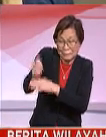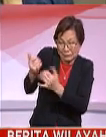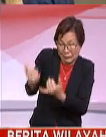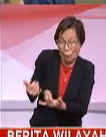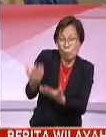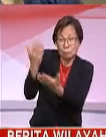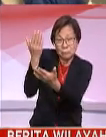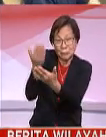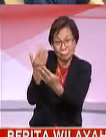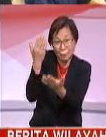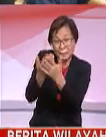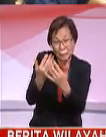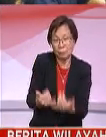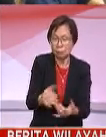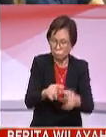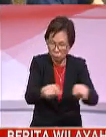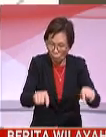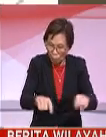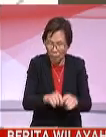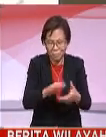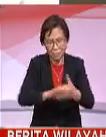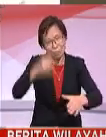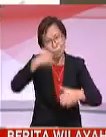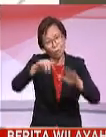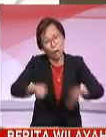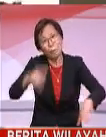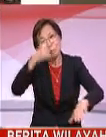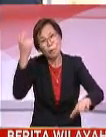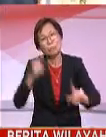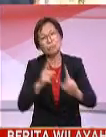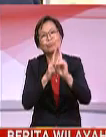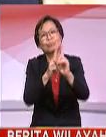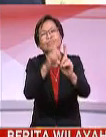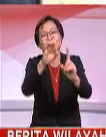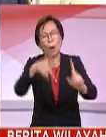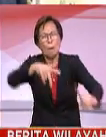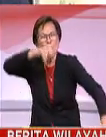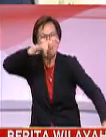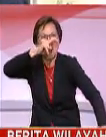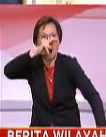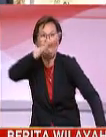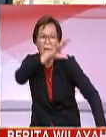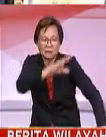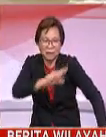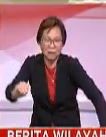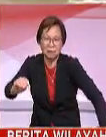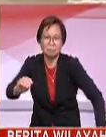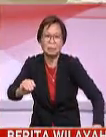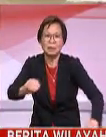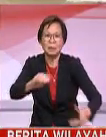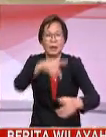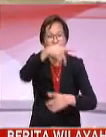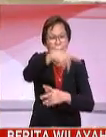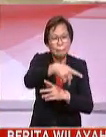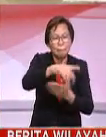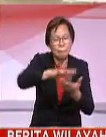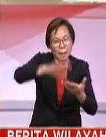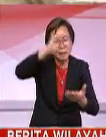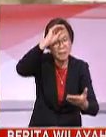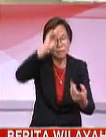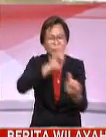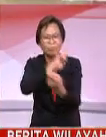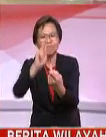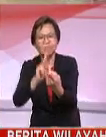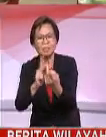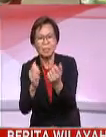ini merupakan kawasan yang selamat untuk kanak-kanak kerana pematuhan SOP yang ketat di samping suasana pembelajaran yang sesuai